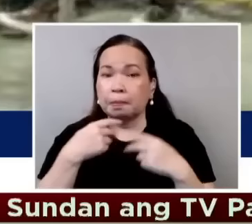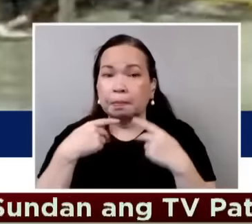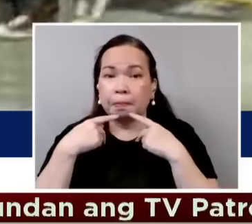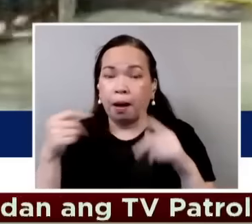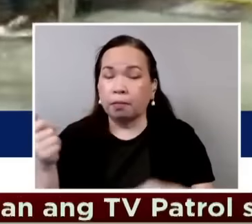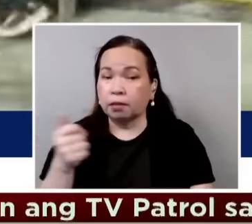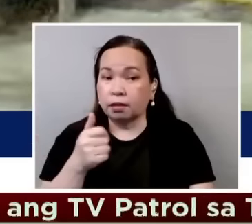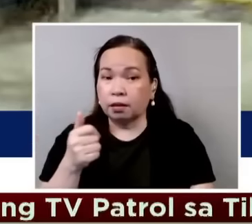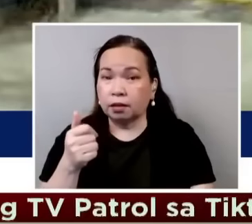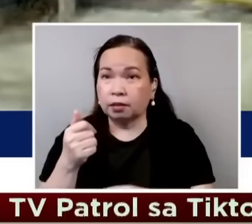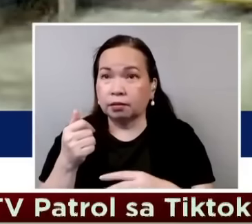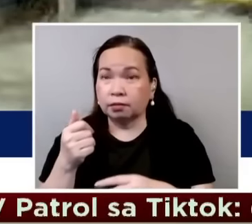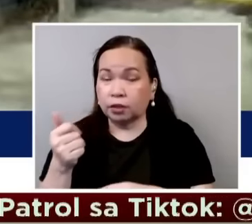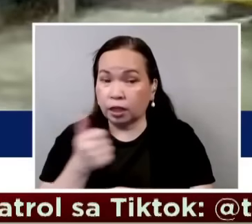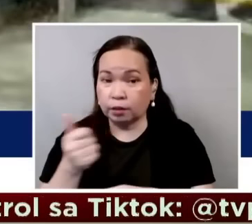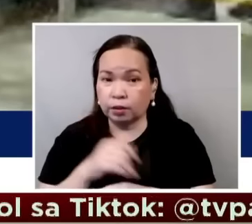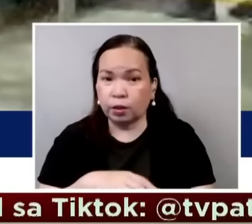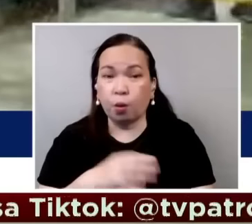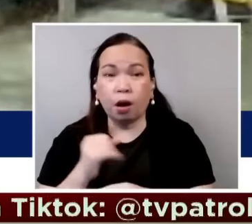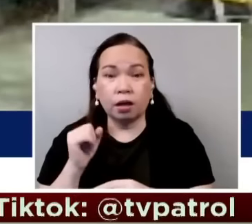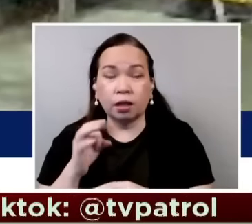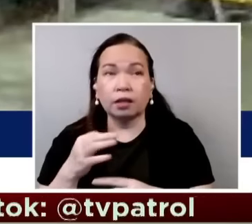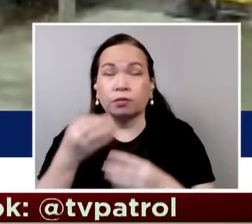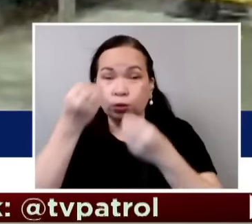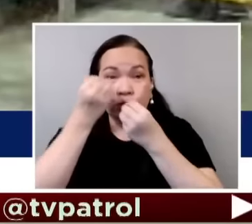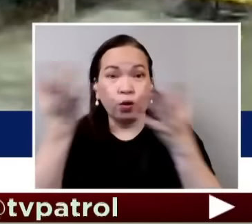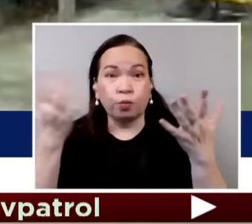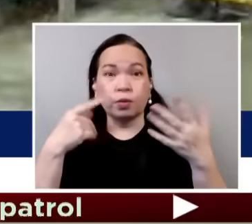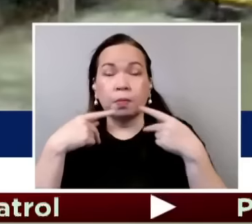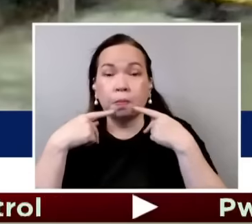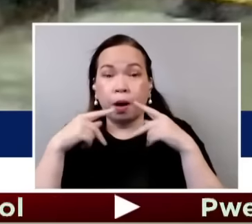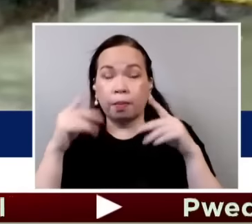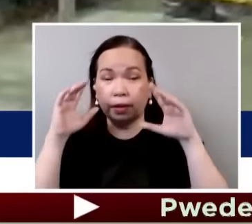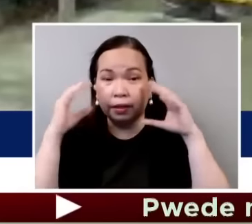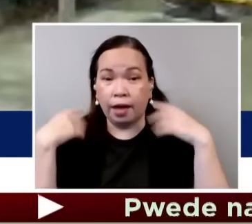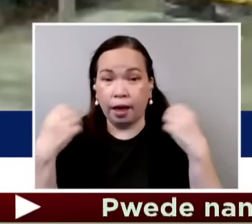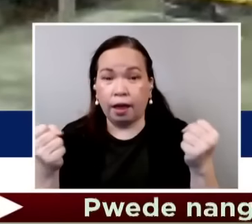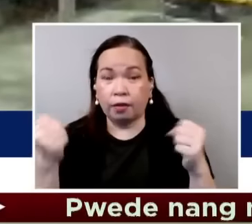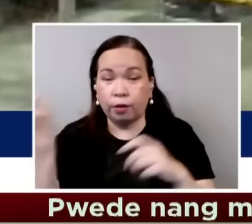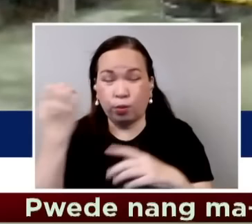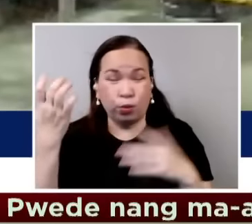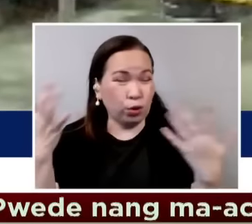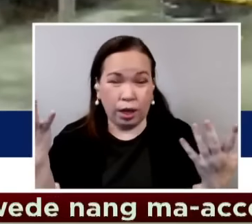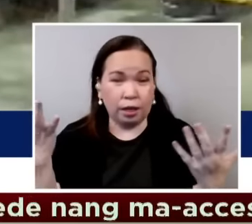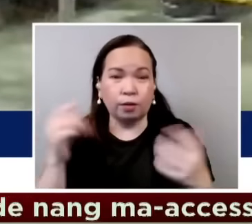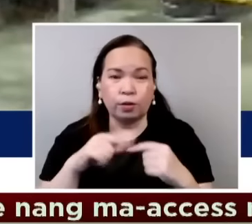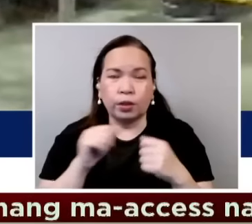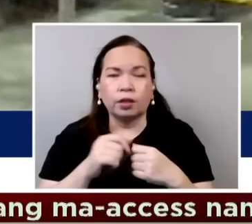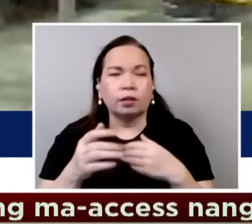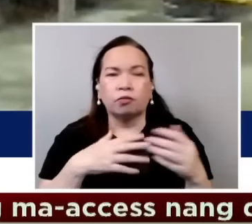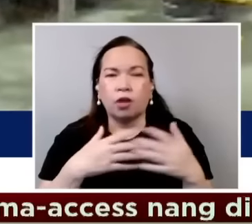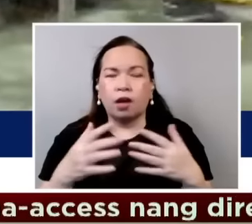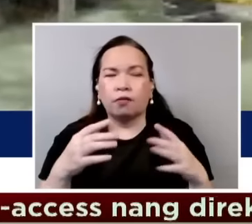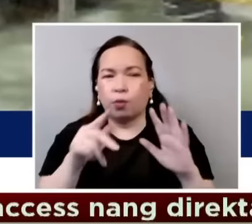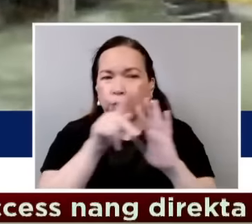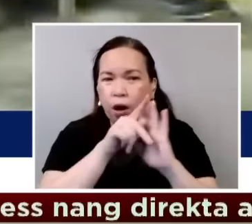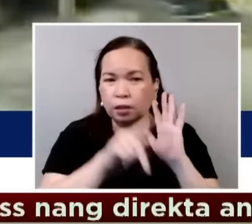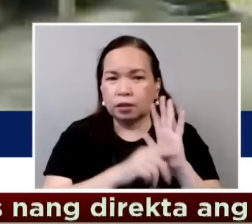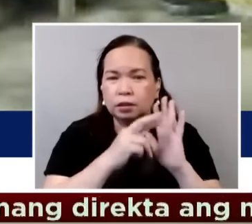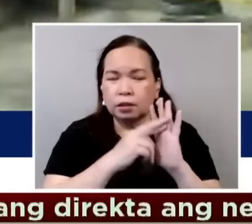sasakyan. Ang pagkakaalis kasi ng public health emergency ay nangangahulugan na lahat ng issuances at polisiya na may kinalaman